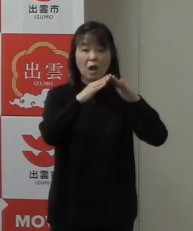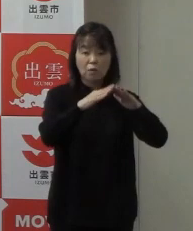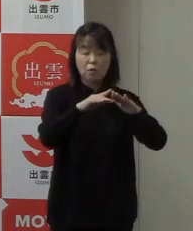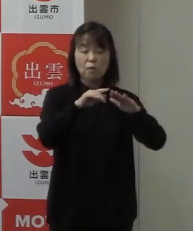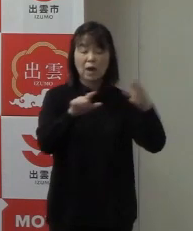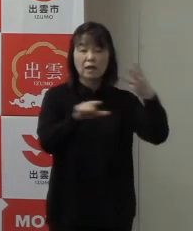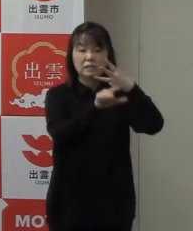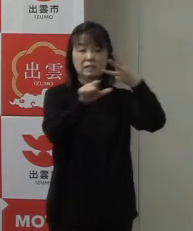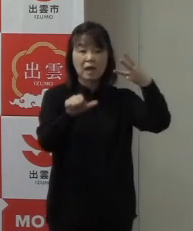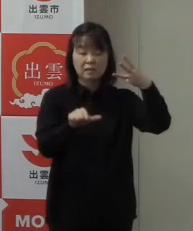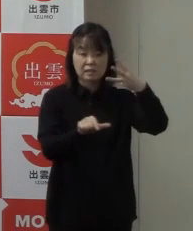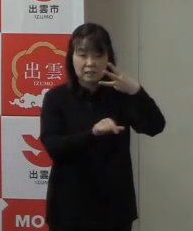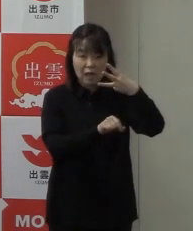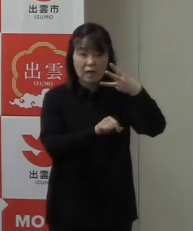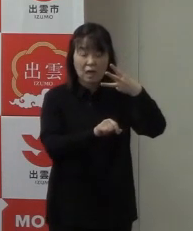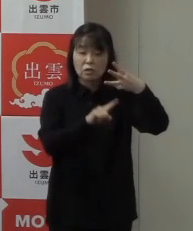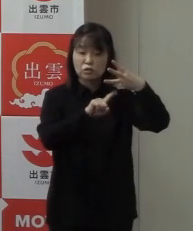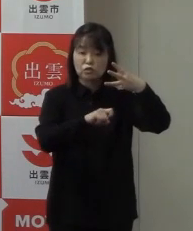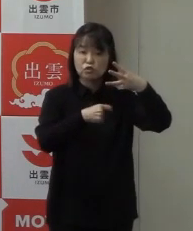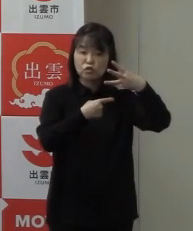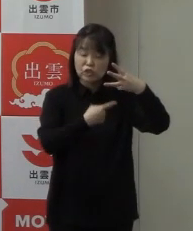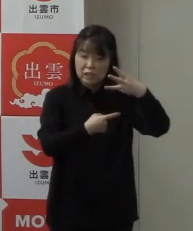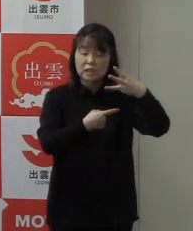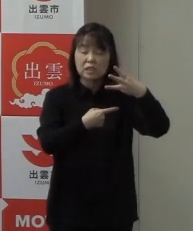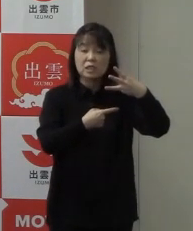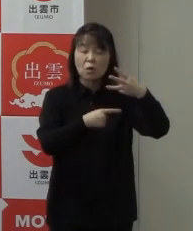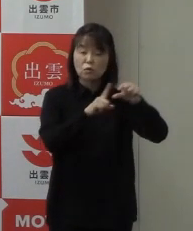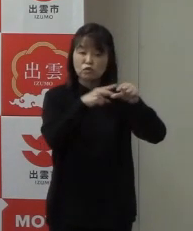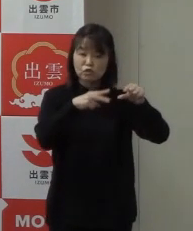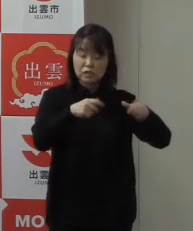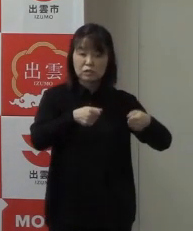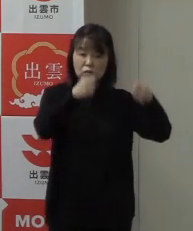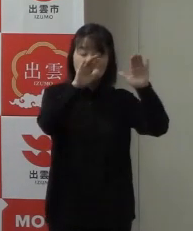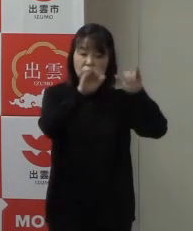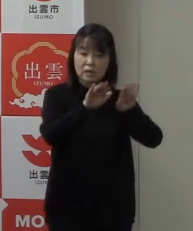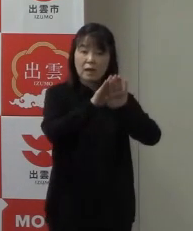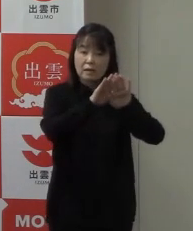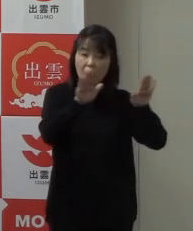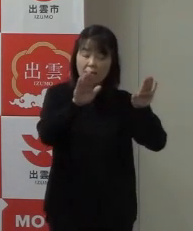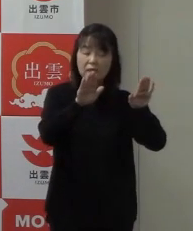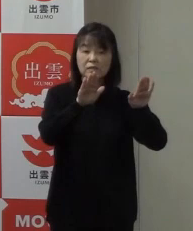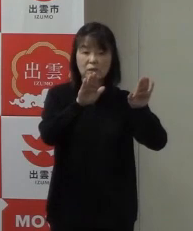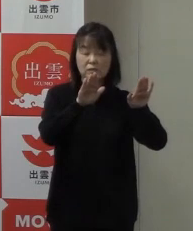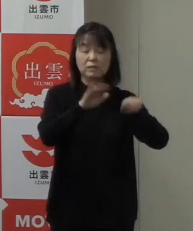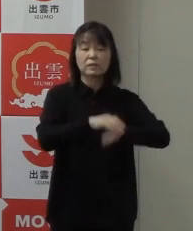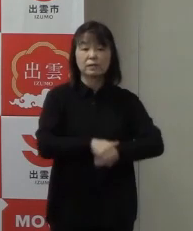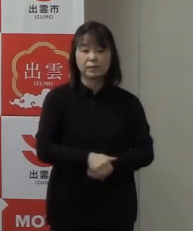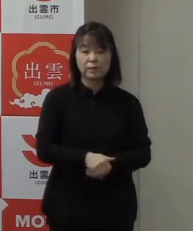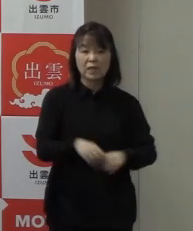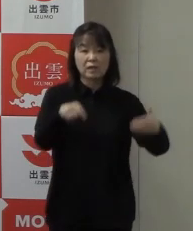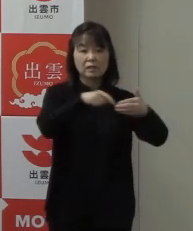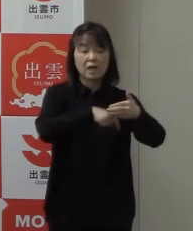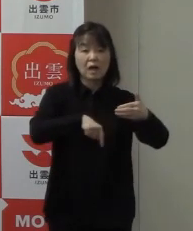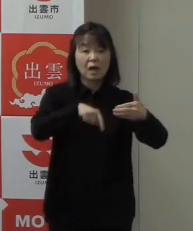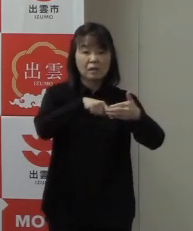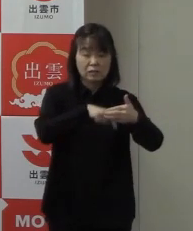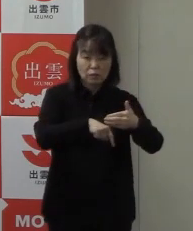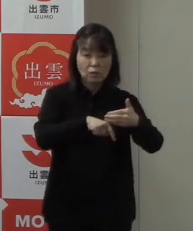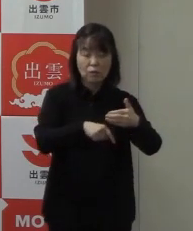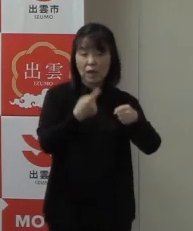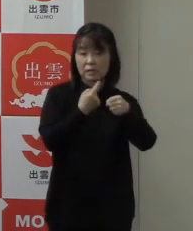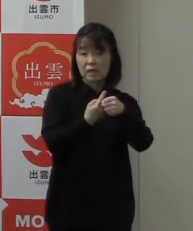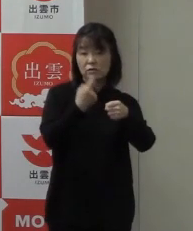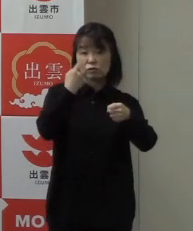3月11日が中心に卒業式が行われますけれども、すで、に、内容等は昨